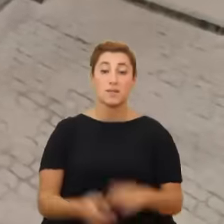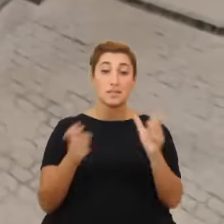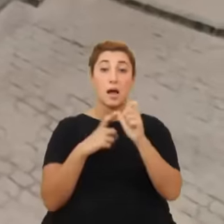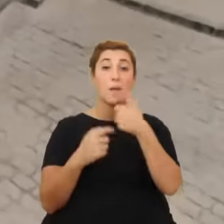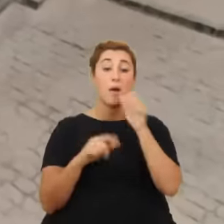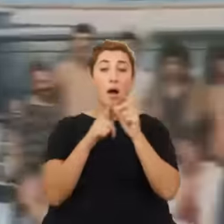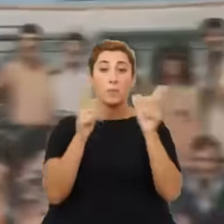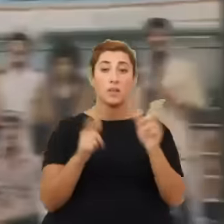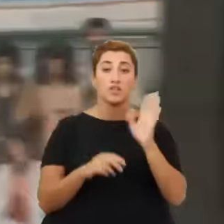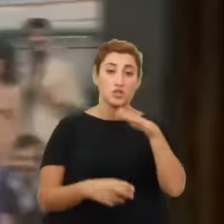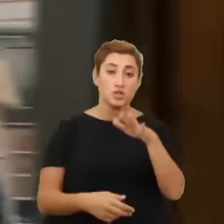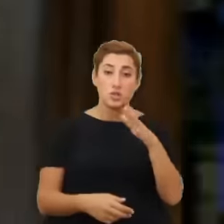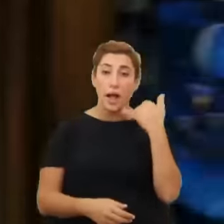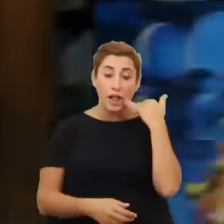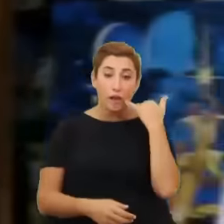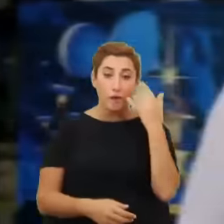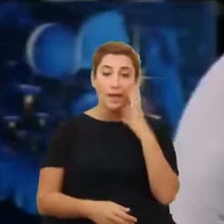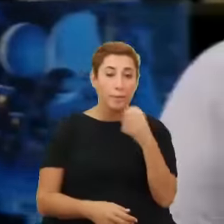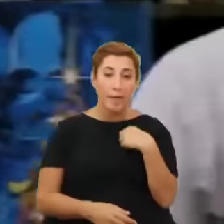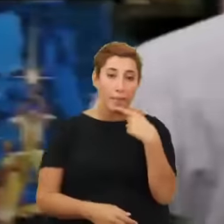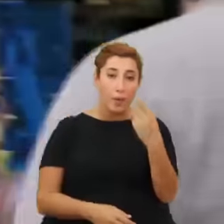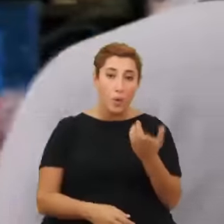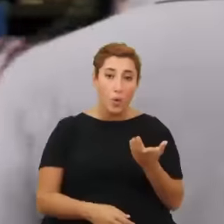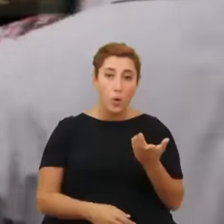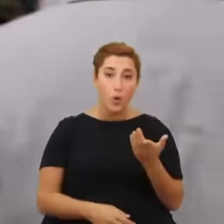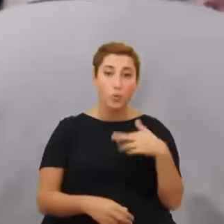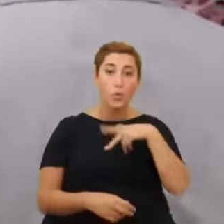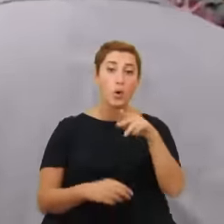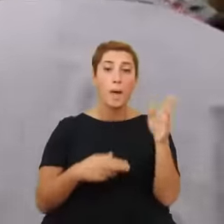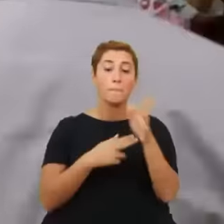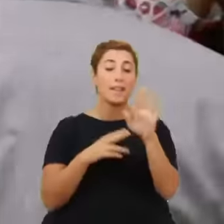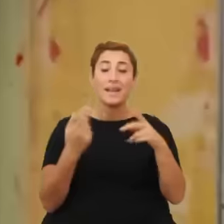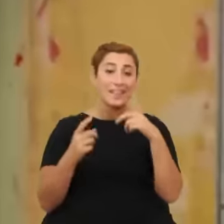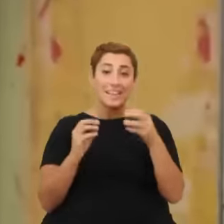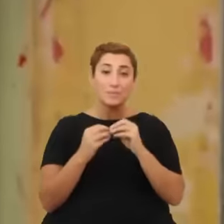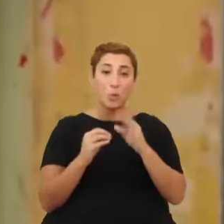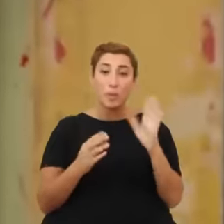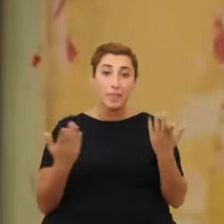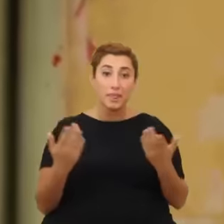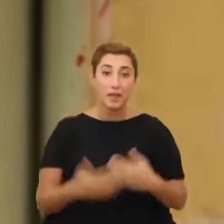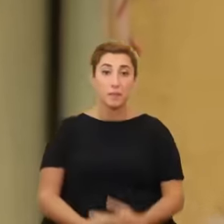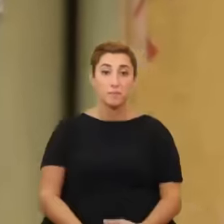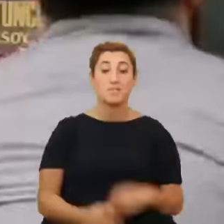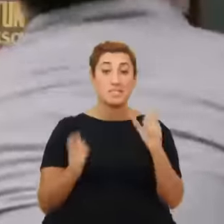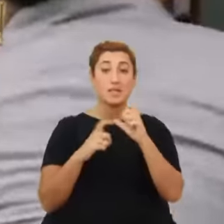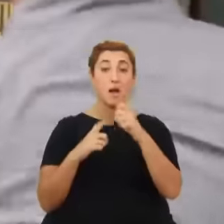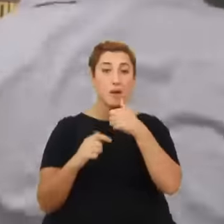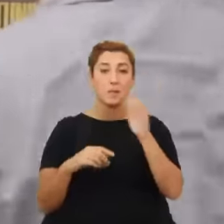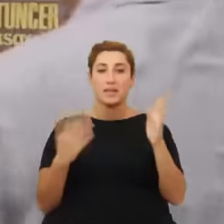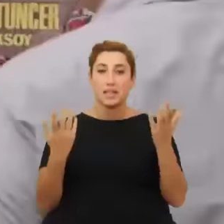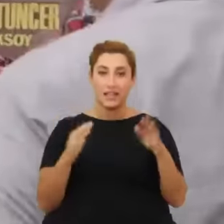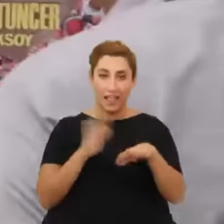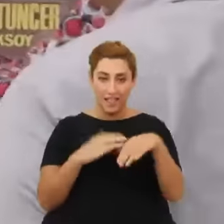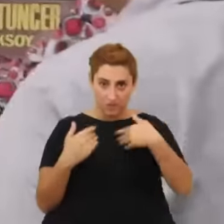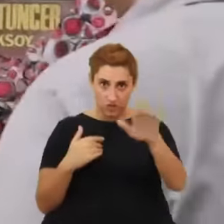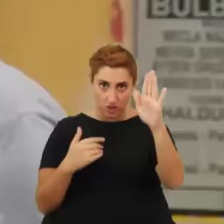Sam abi! Şşş! Alo, kime konuşuyorum? Yürüyen balina, derdin ne lan? Sam abi! Lan